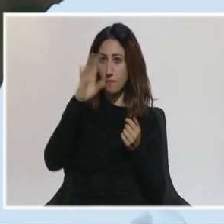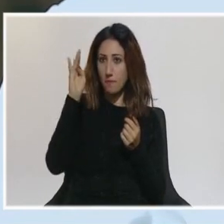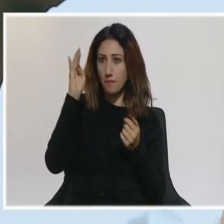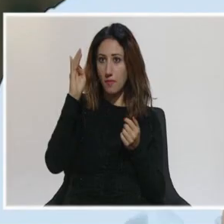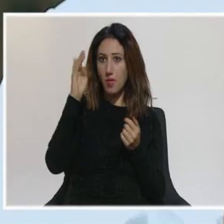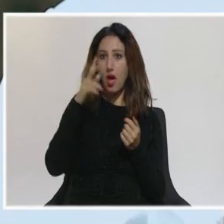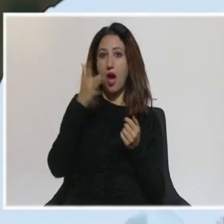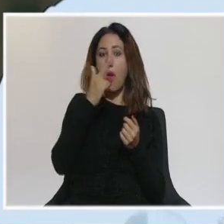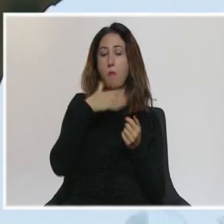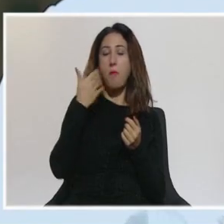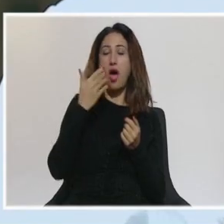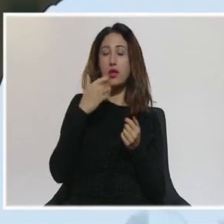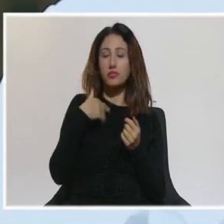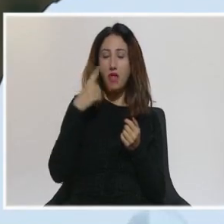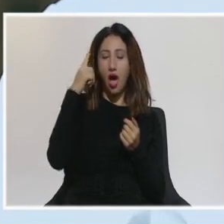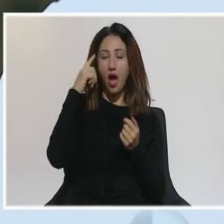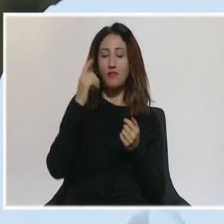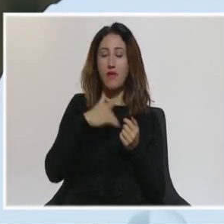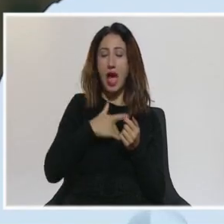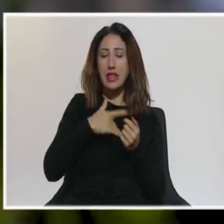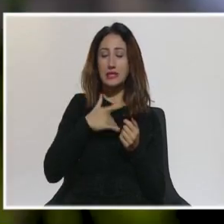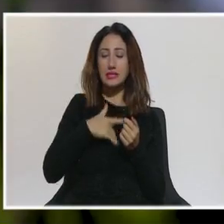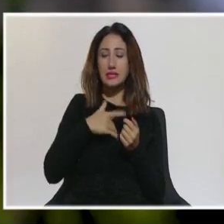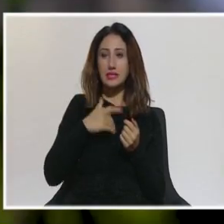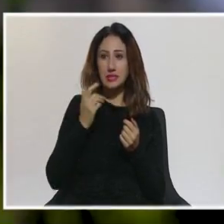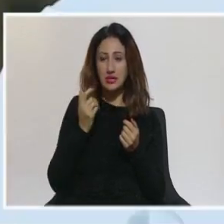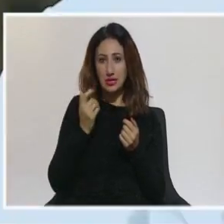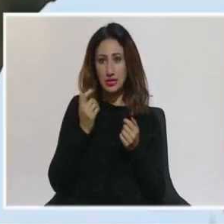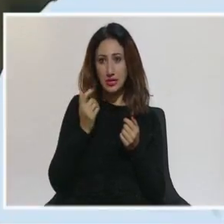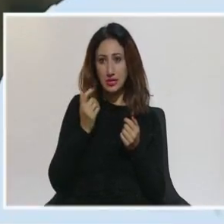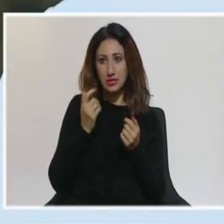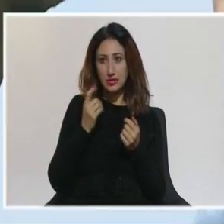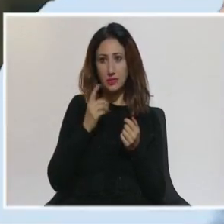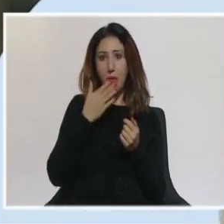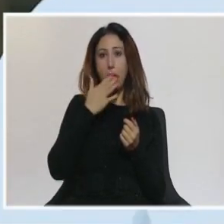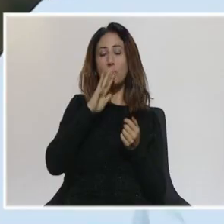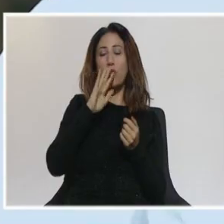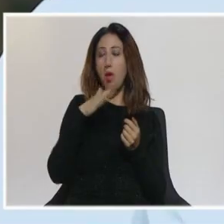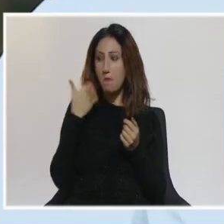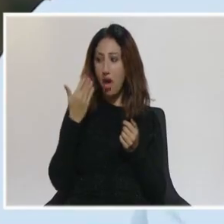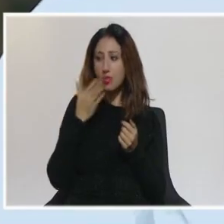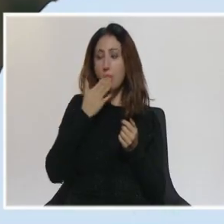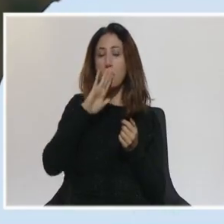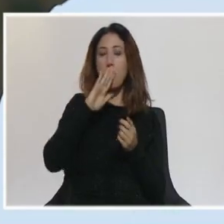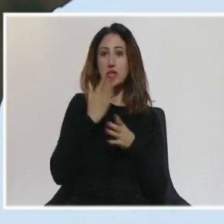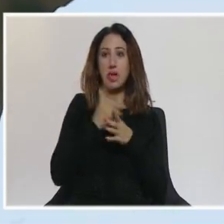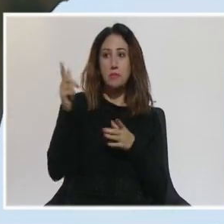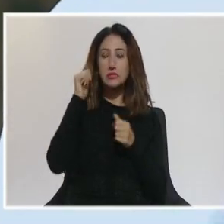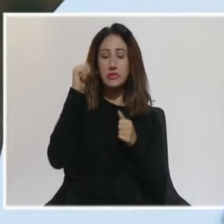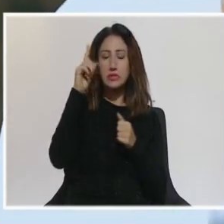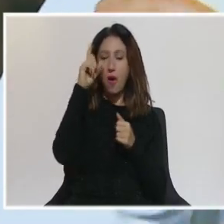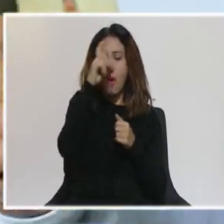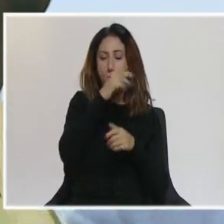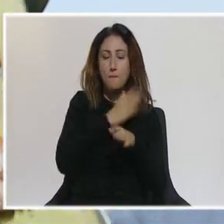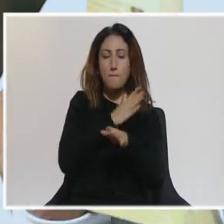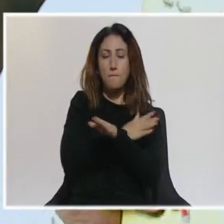سمير. عارف انا قلت ايه وانا بعيط؟ الف حمد وشكر لك يا رب. الله يرحمه. اقسم بالله قعدت اقول